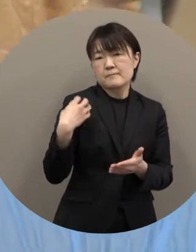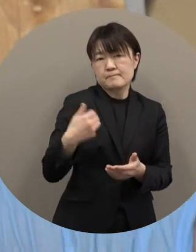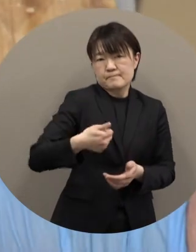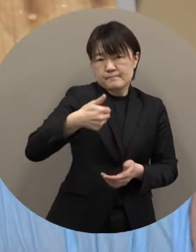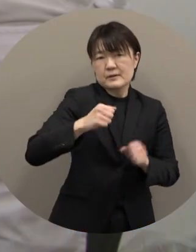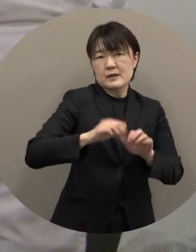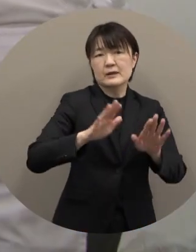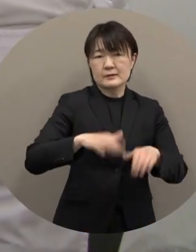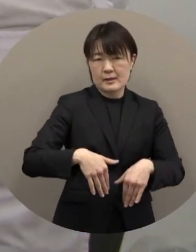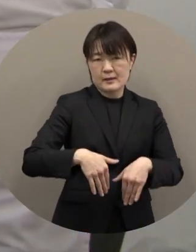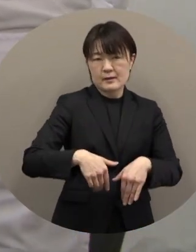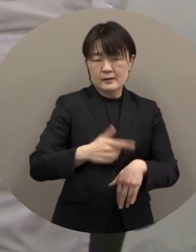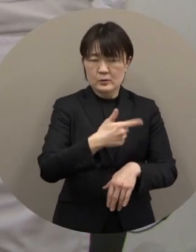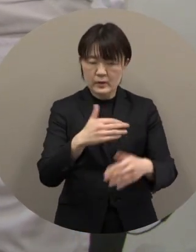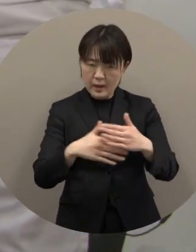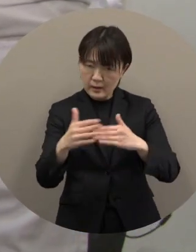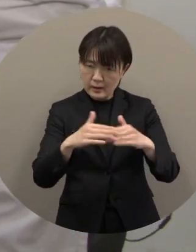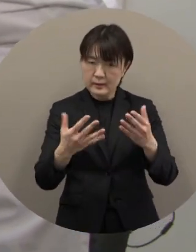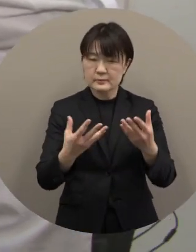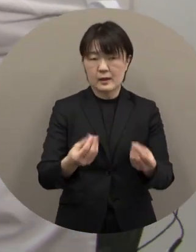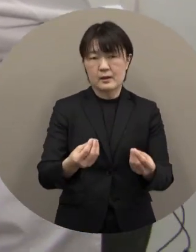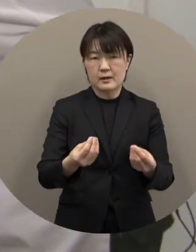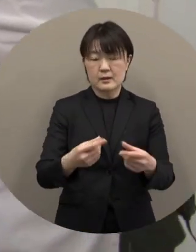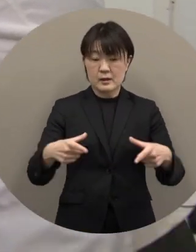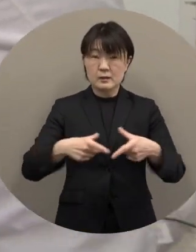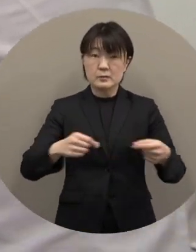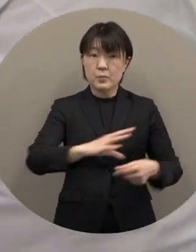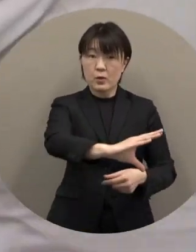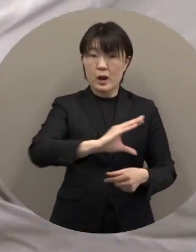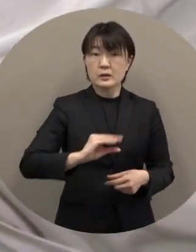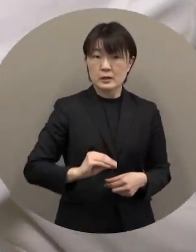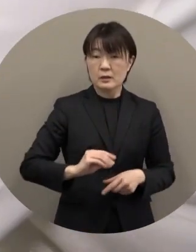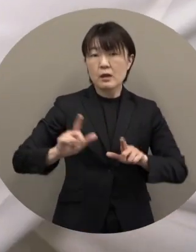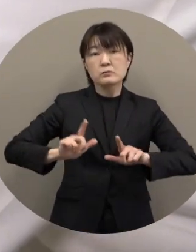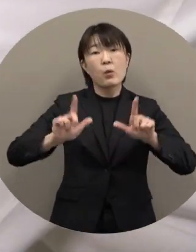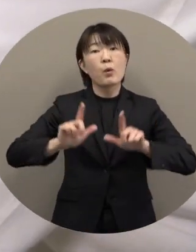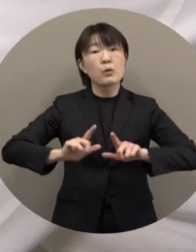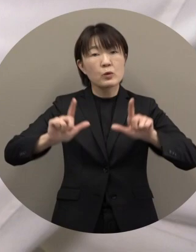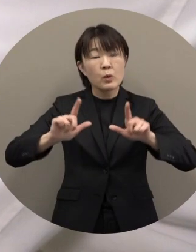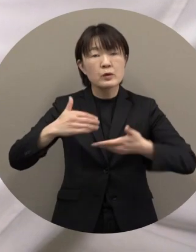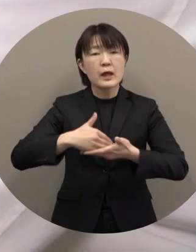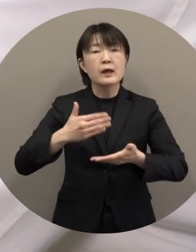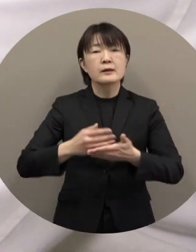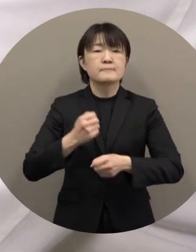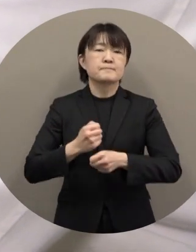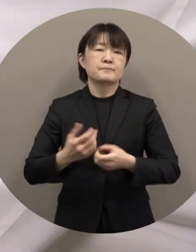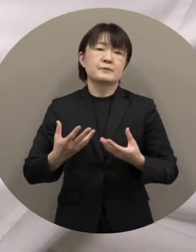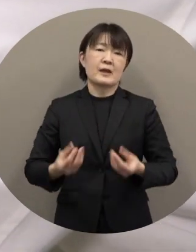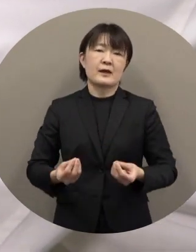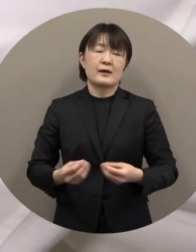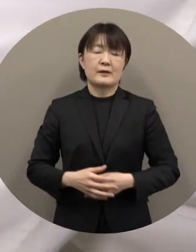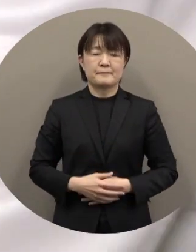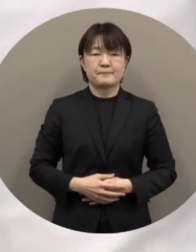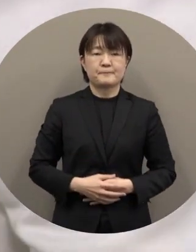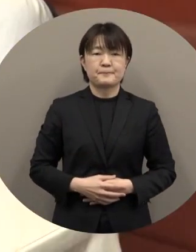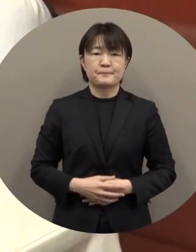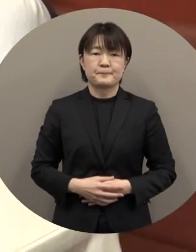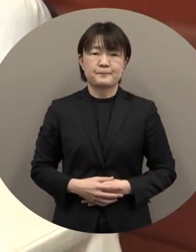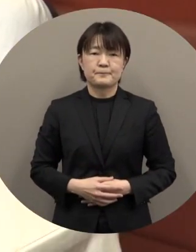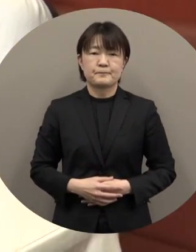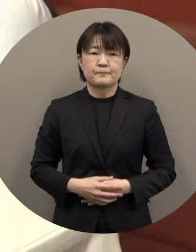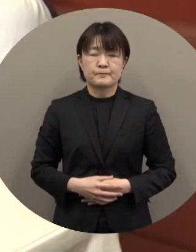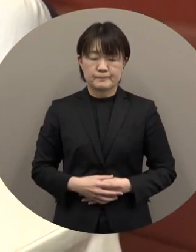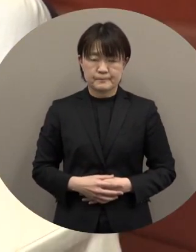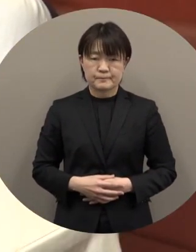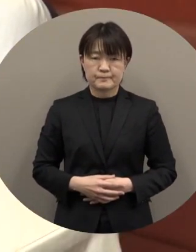積んできた渋谷さん、帰国後もしばらく東京でその腕を振るっていたそうです。 でもやはりお店